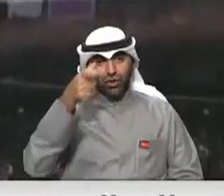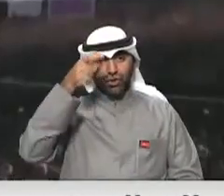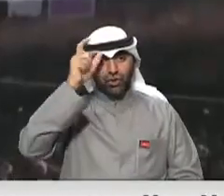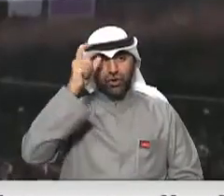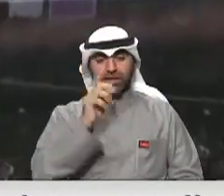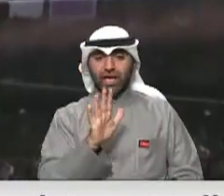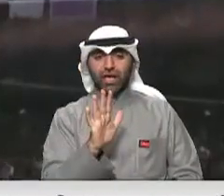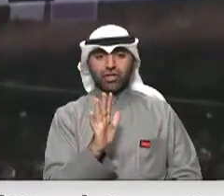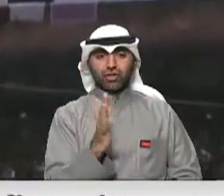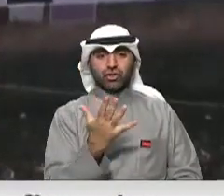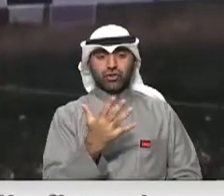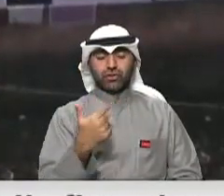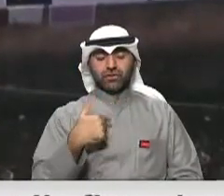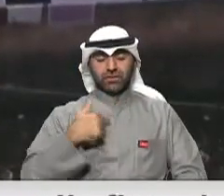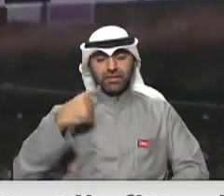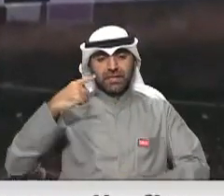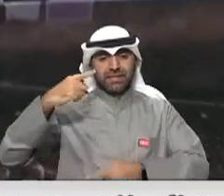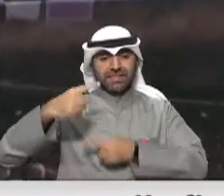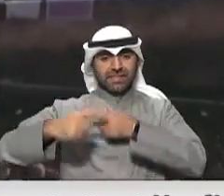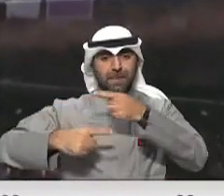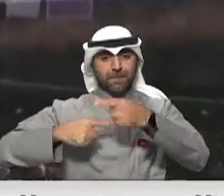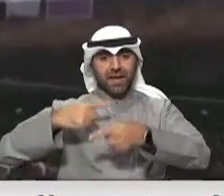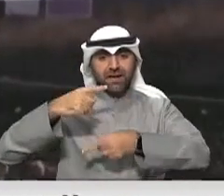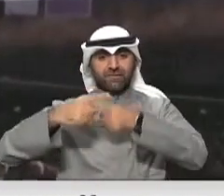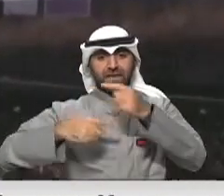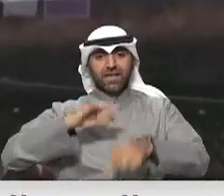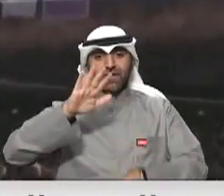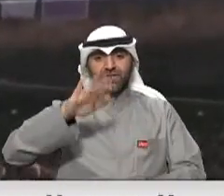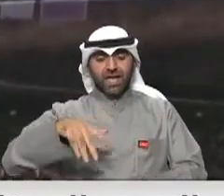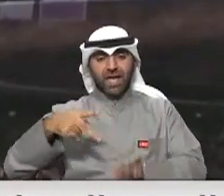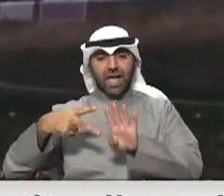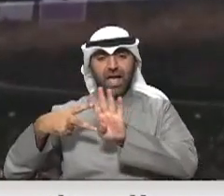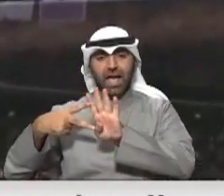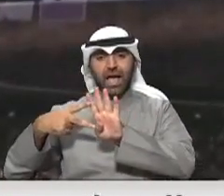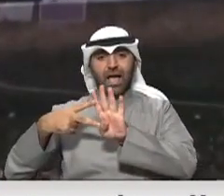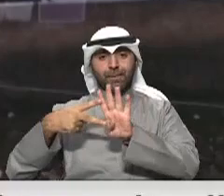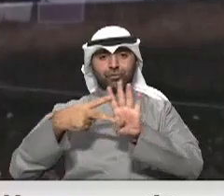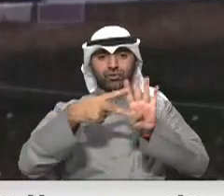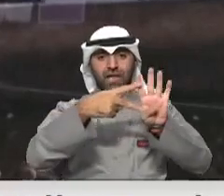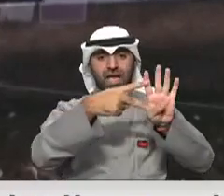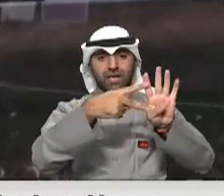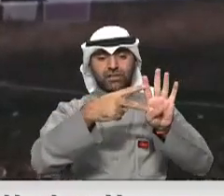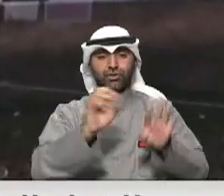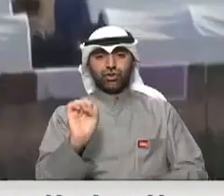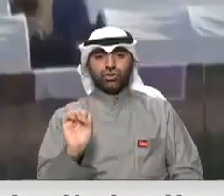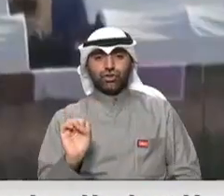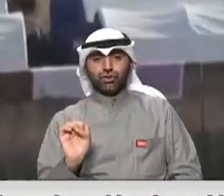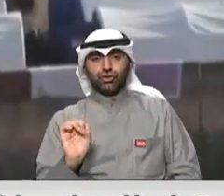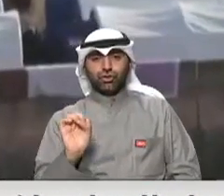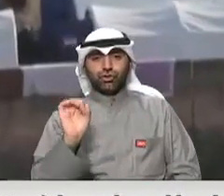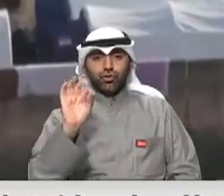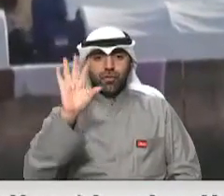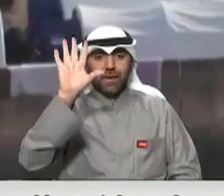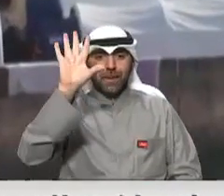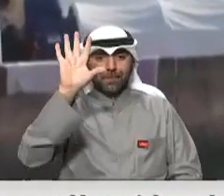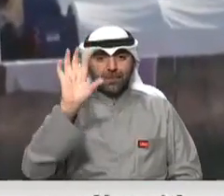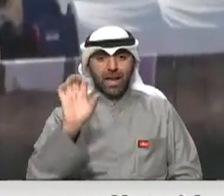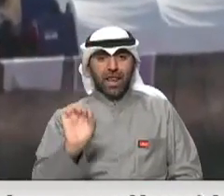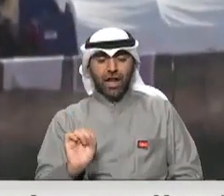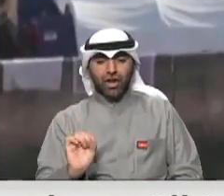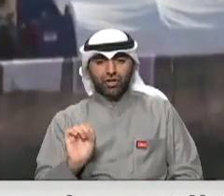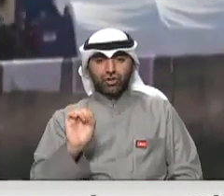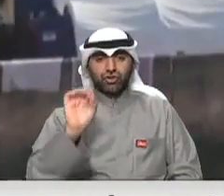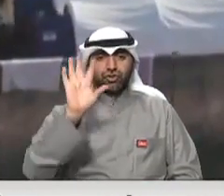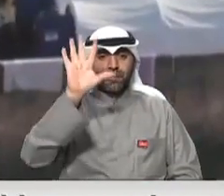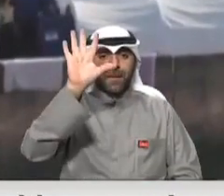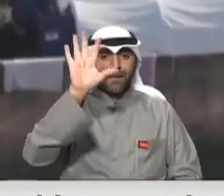مرعش، أقوم في نقل المعلومات من خلال هذه اللحظة في المخيم المبني من قوة هؤلاء الرجال